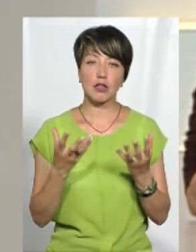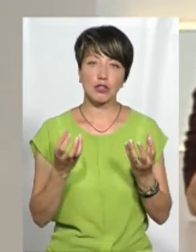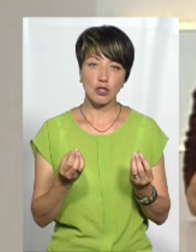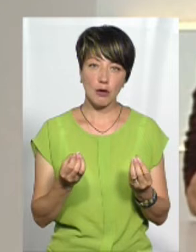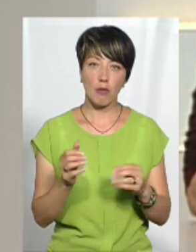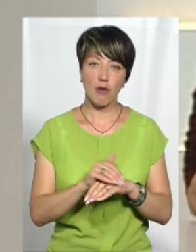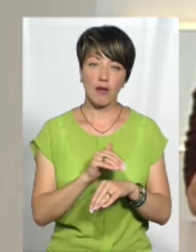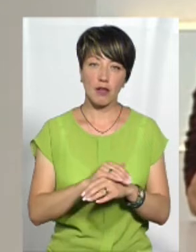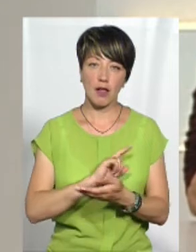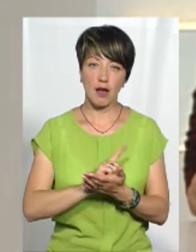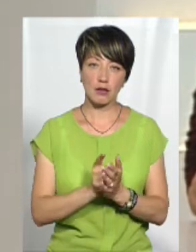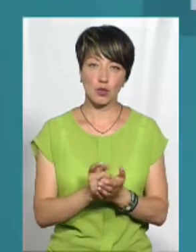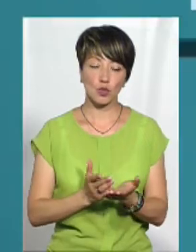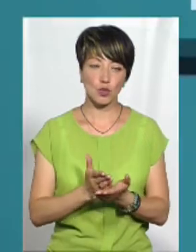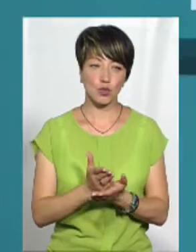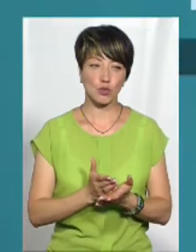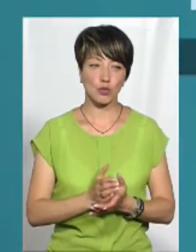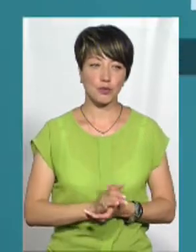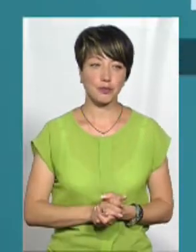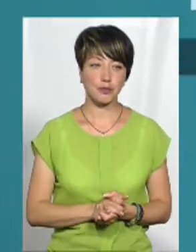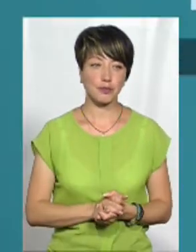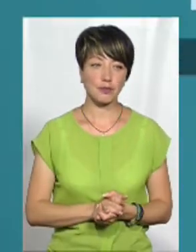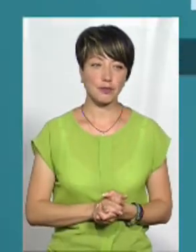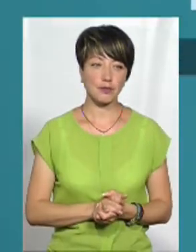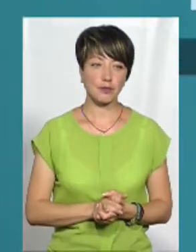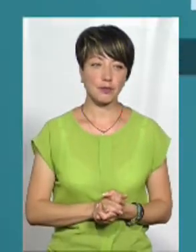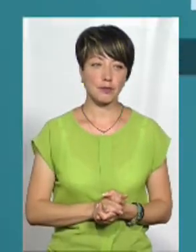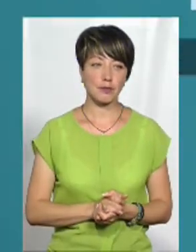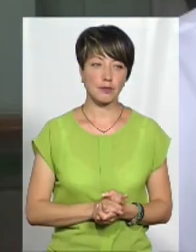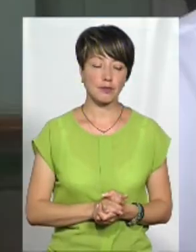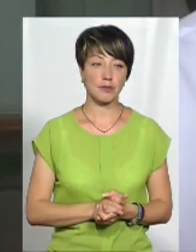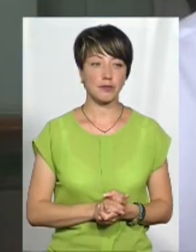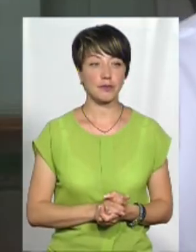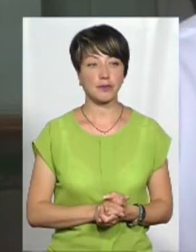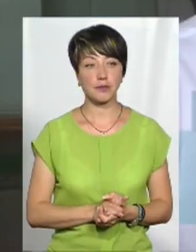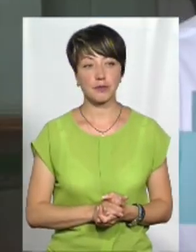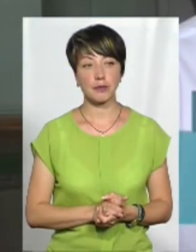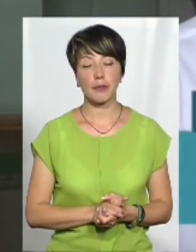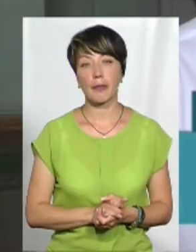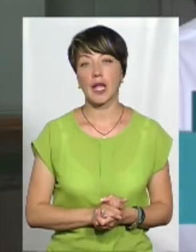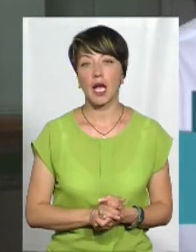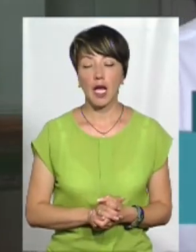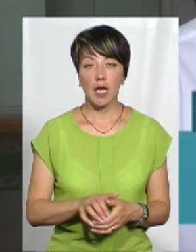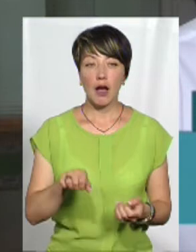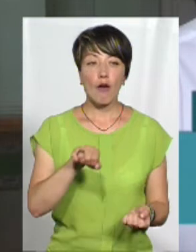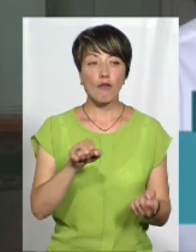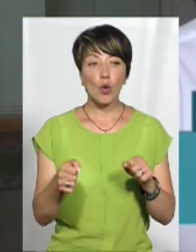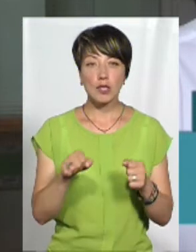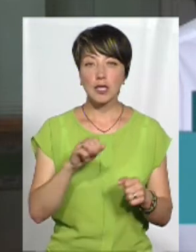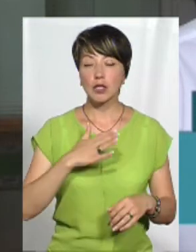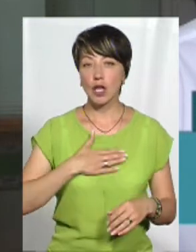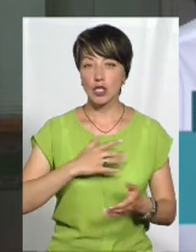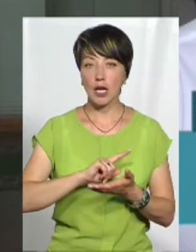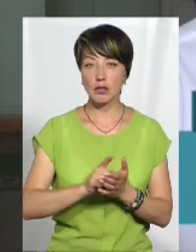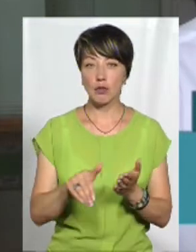ще похвалила екстрену службу. Водії і наша екстрена допомога на